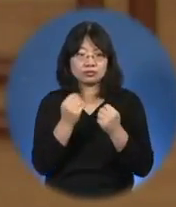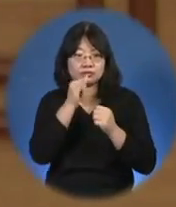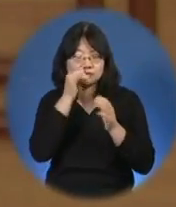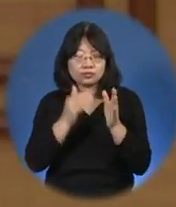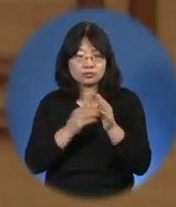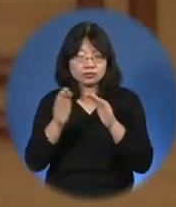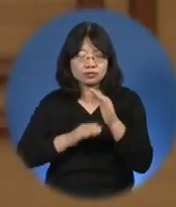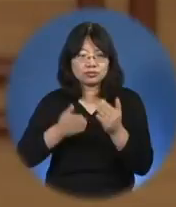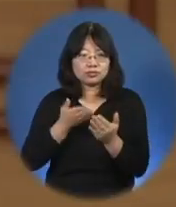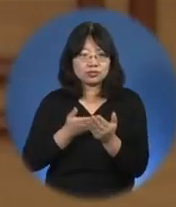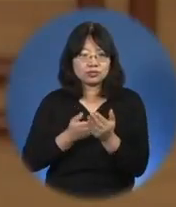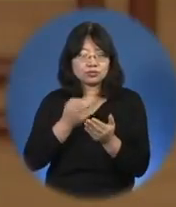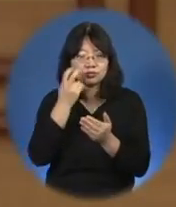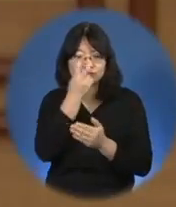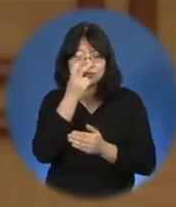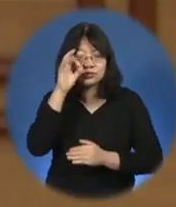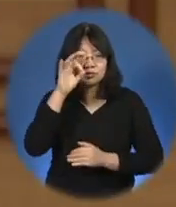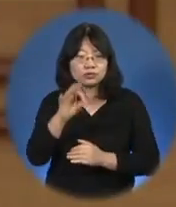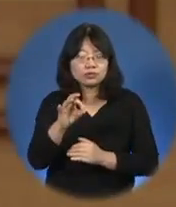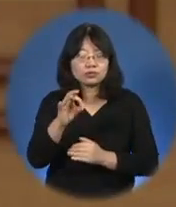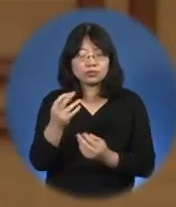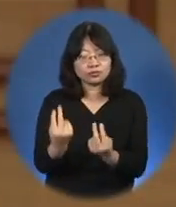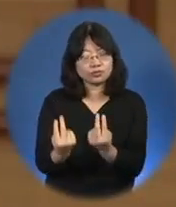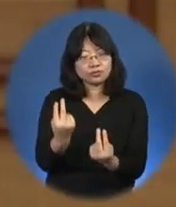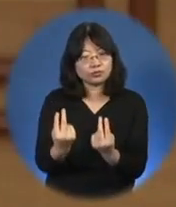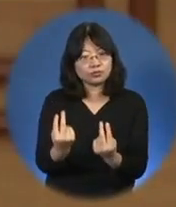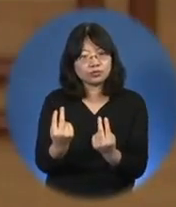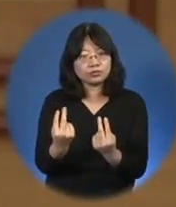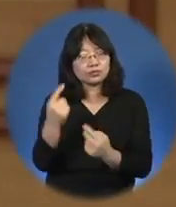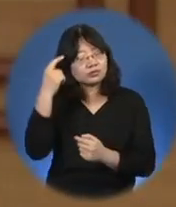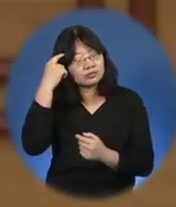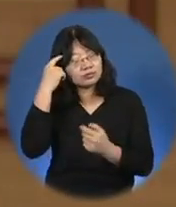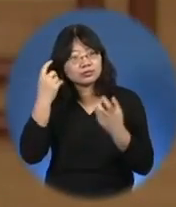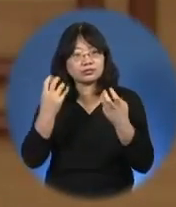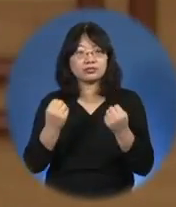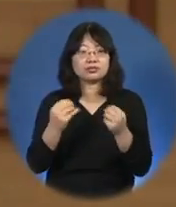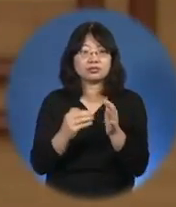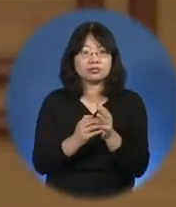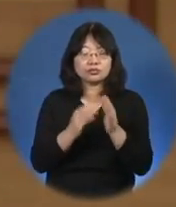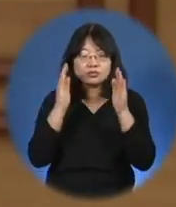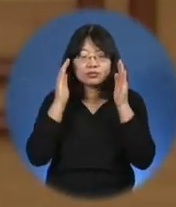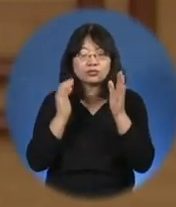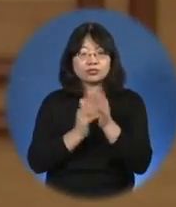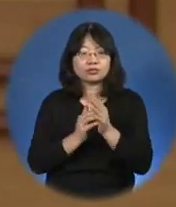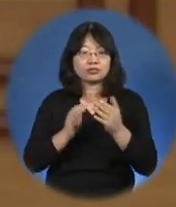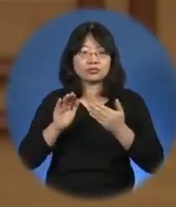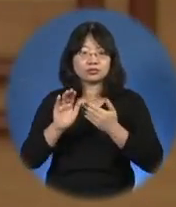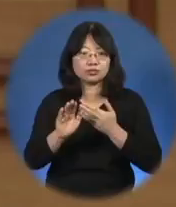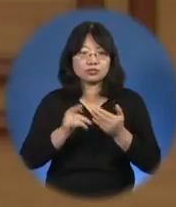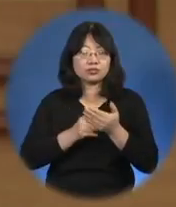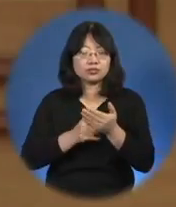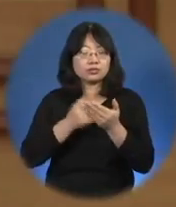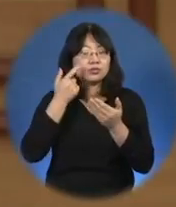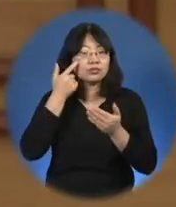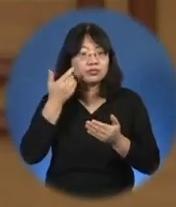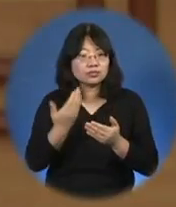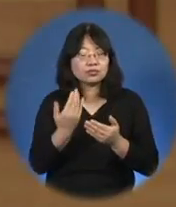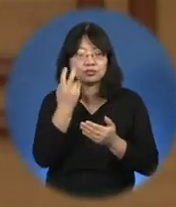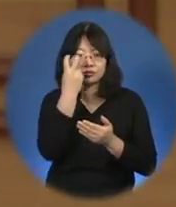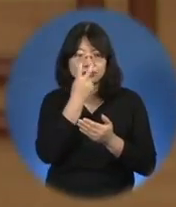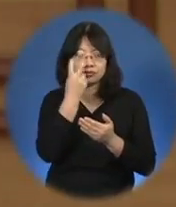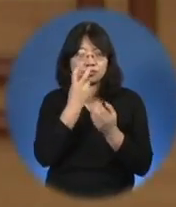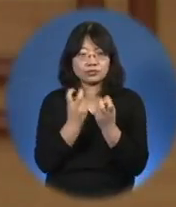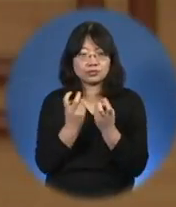그리고 공론조사는 그에 반해서 조금 더 이제 생각을 많이 하고 공부를 한 뒤에 의견을 묻는